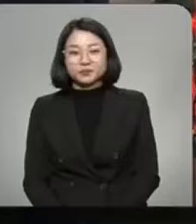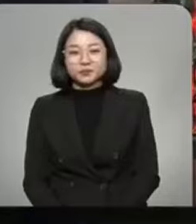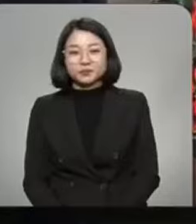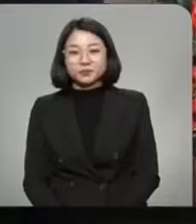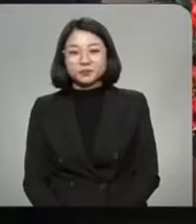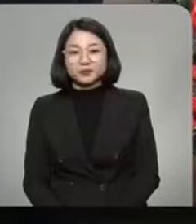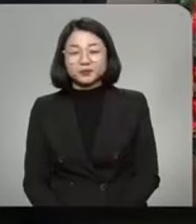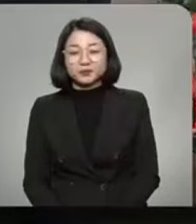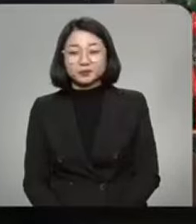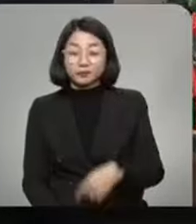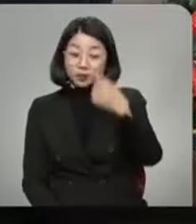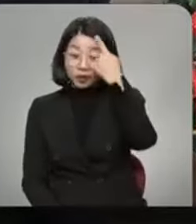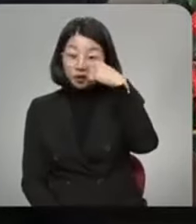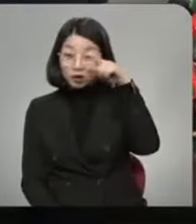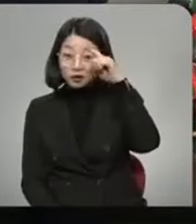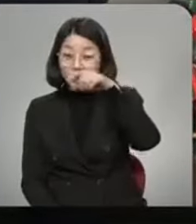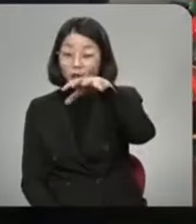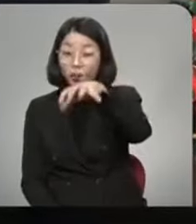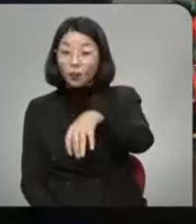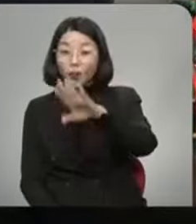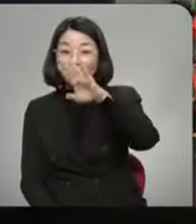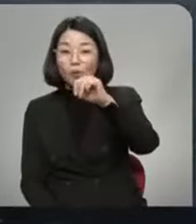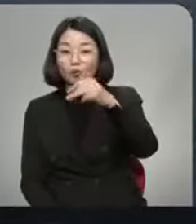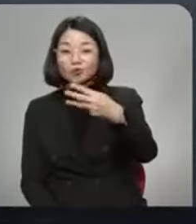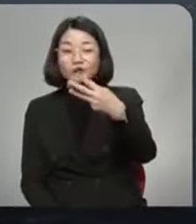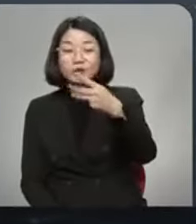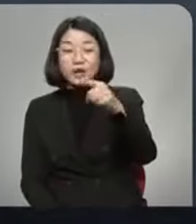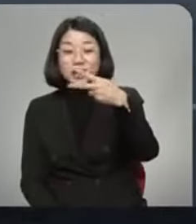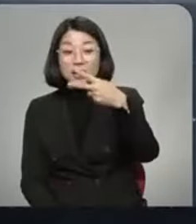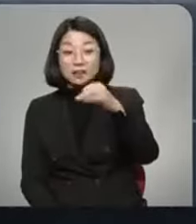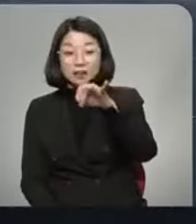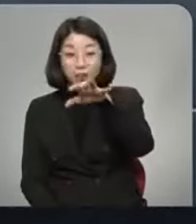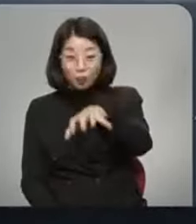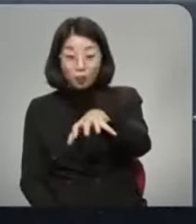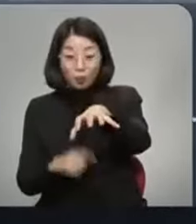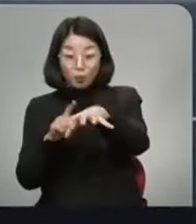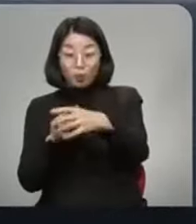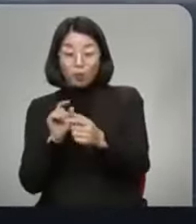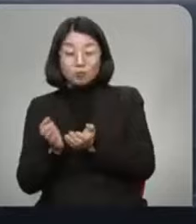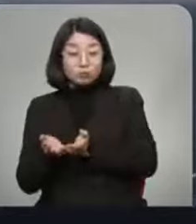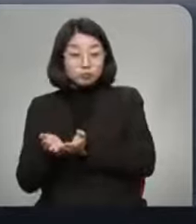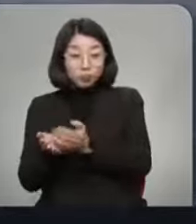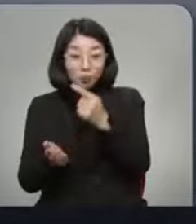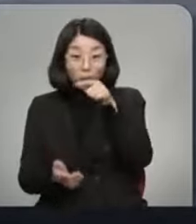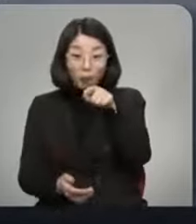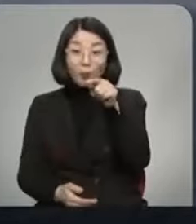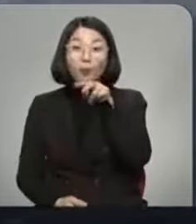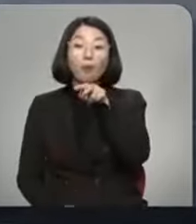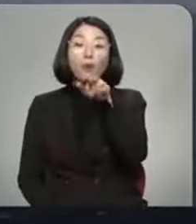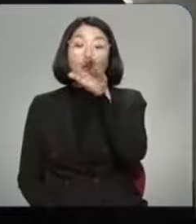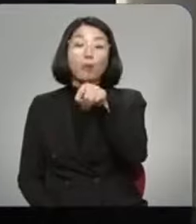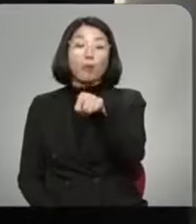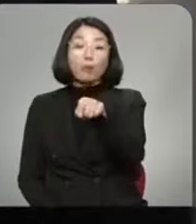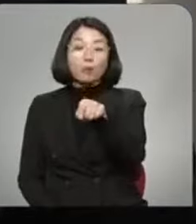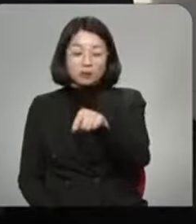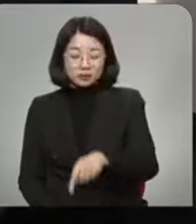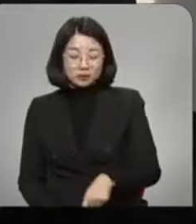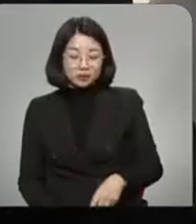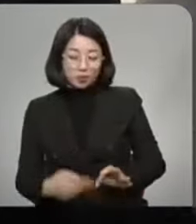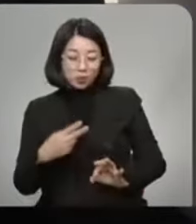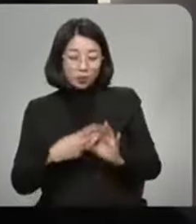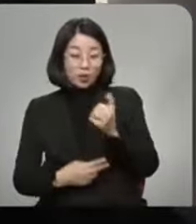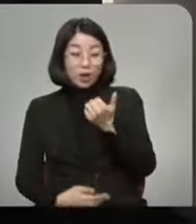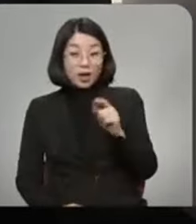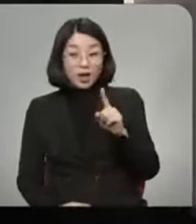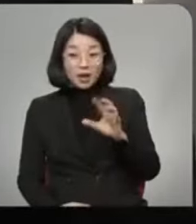극동 러시아 중심 도시 블라디보스토크가 수평선 위로 서서히 모습을 드러냅니다. 동해항에서 카페리가